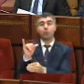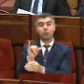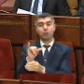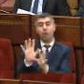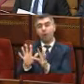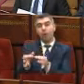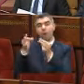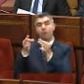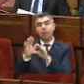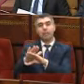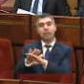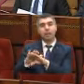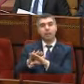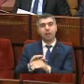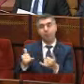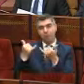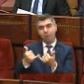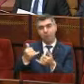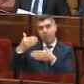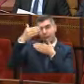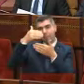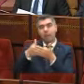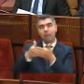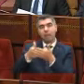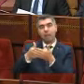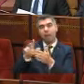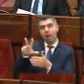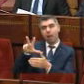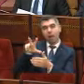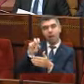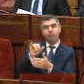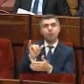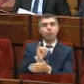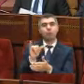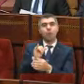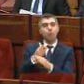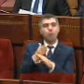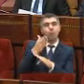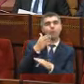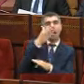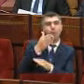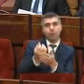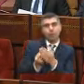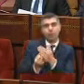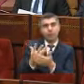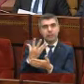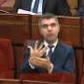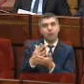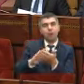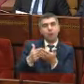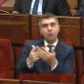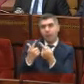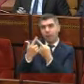الجوهر السياسي؟ المغاربة اليوم بغاو يعرفوا التوجهات الجديدة لإعطاء نفس جديد من حيث